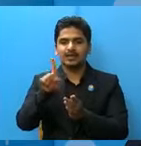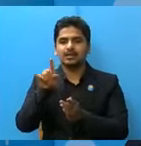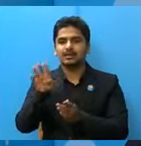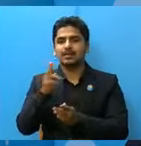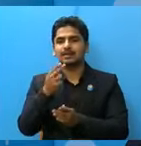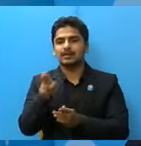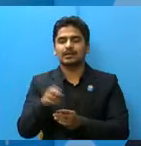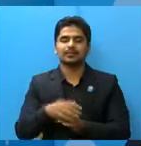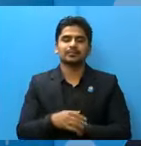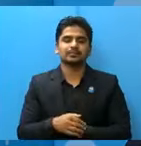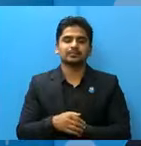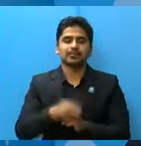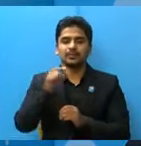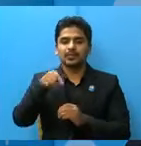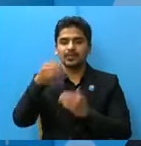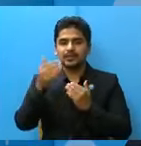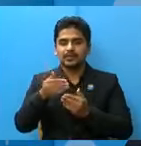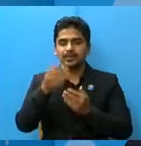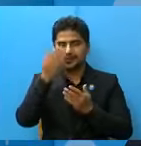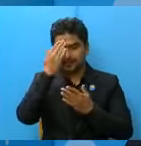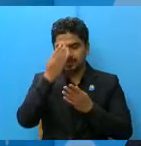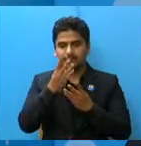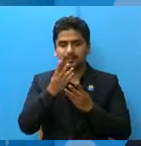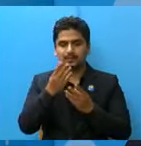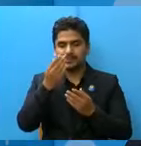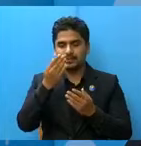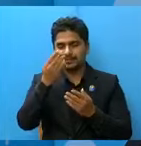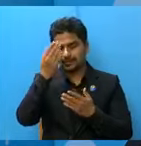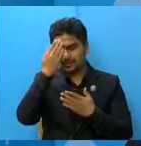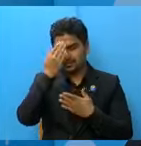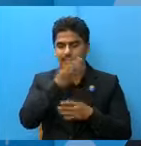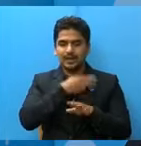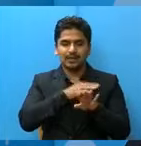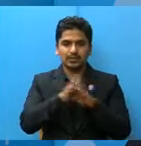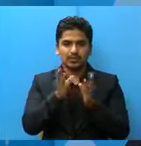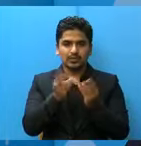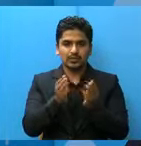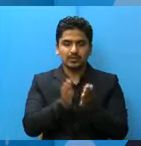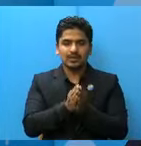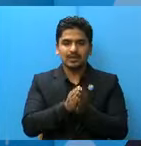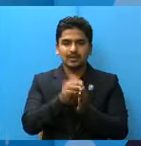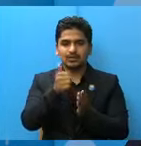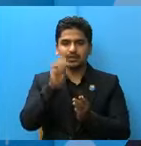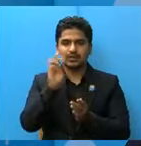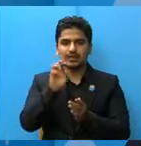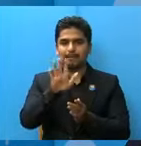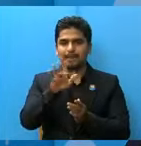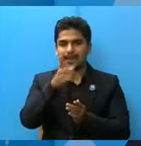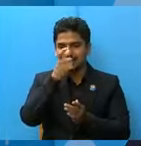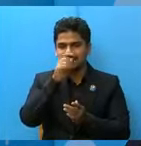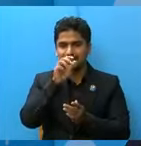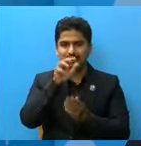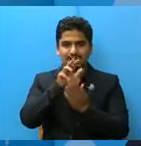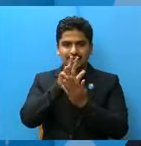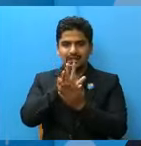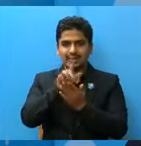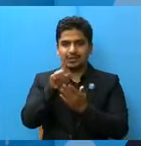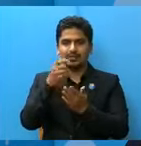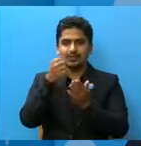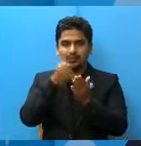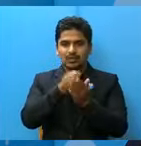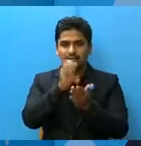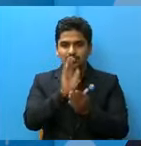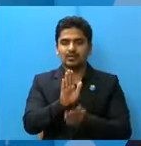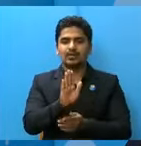हाल सम्मा संक्रमी तरु को संख्या 6,051 पुगे को छा